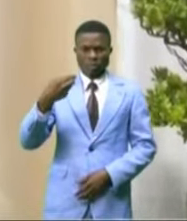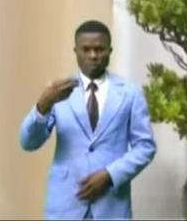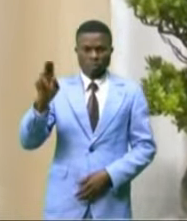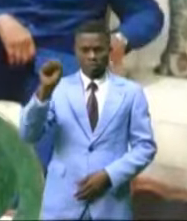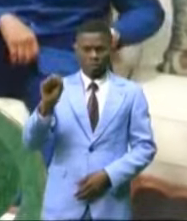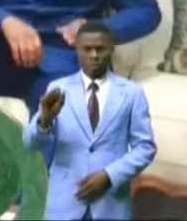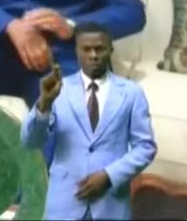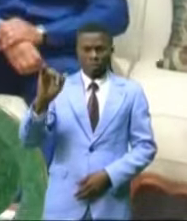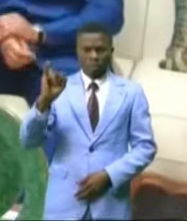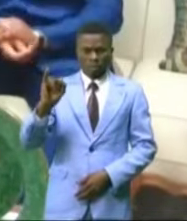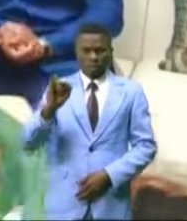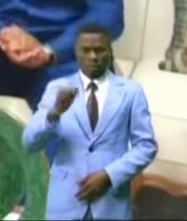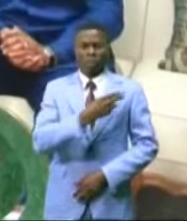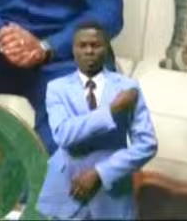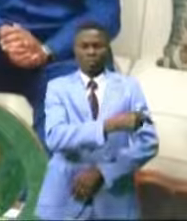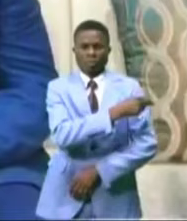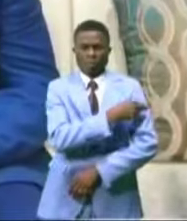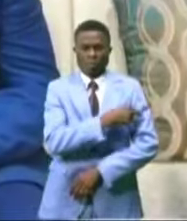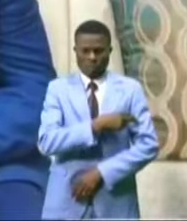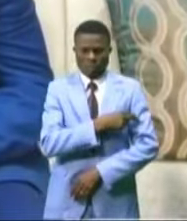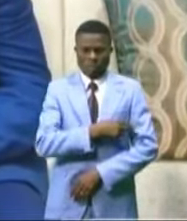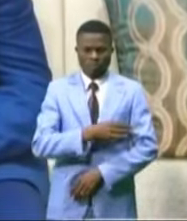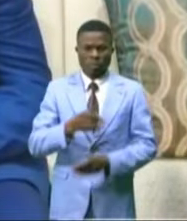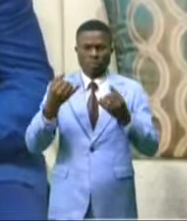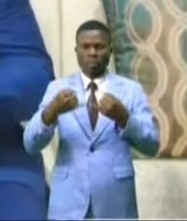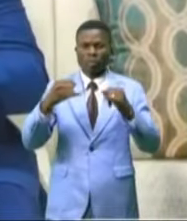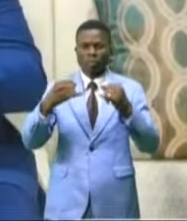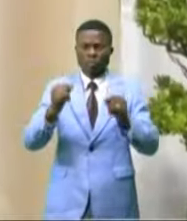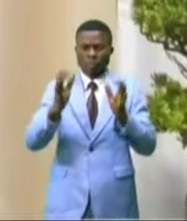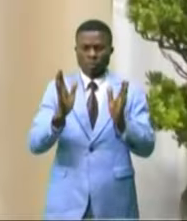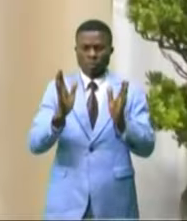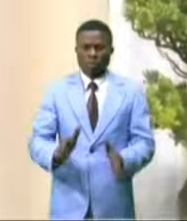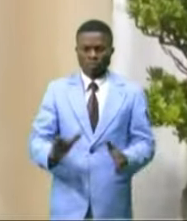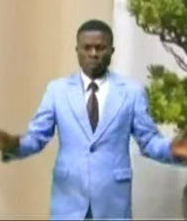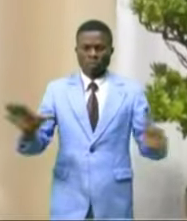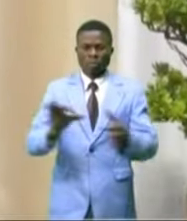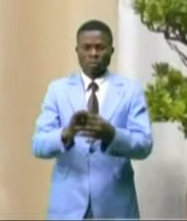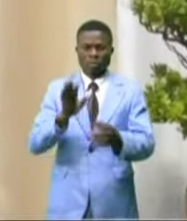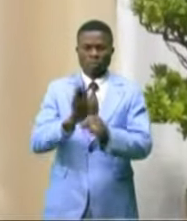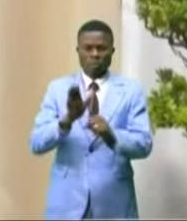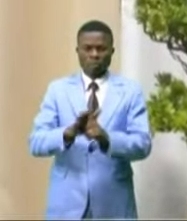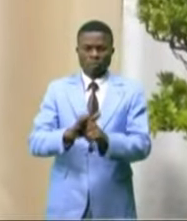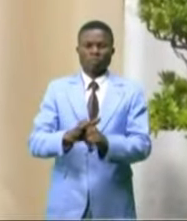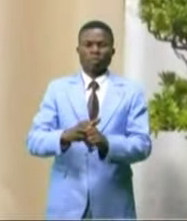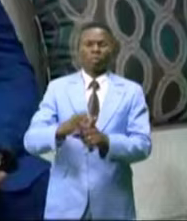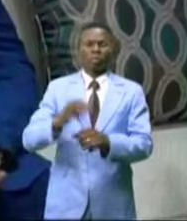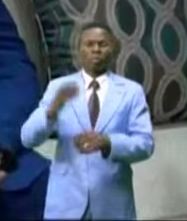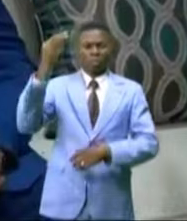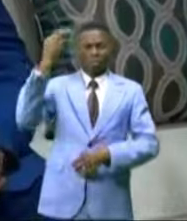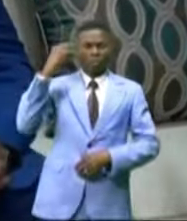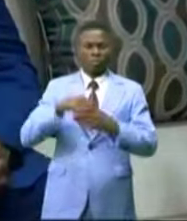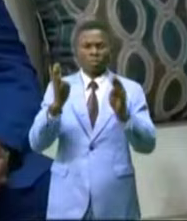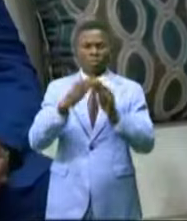d'information fin d'identifier formellement une coalition majoritaire à l'Assemblée